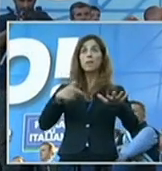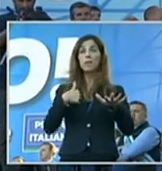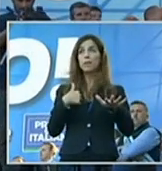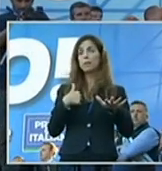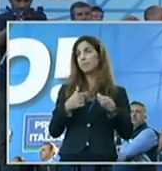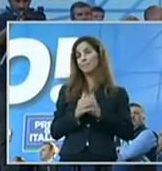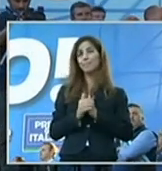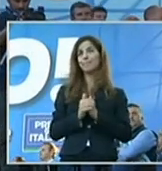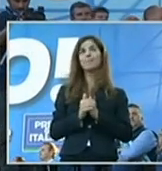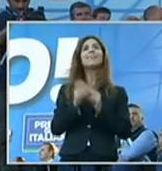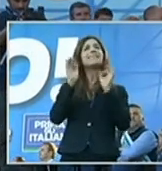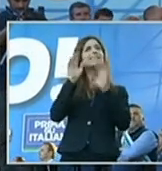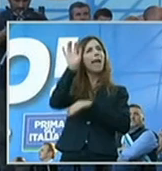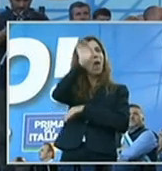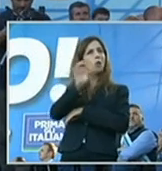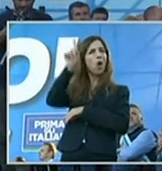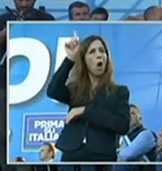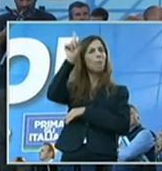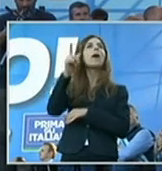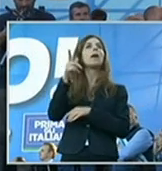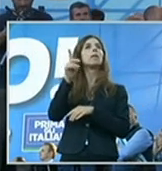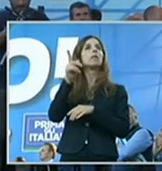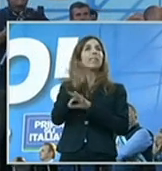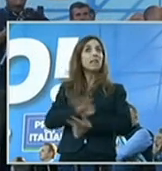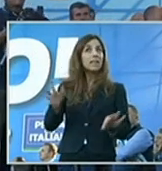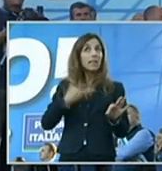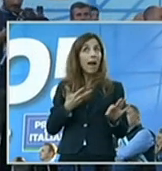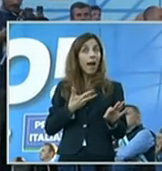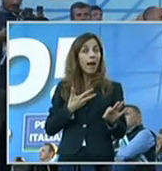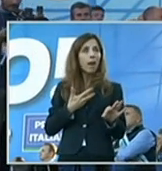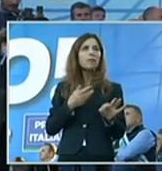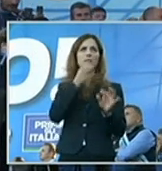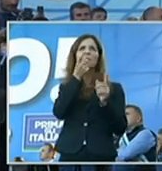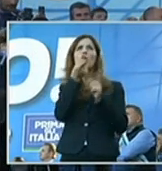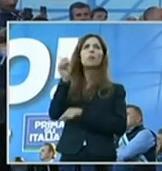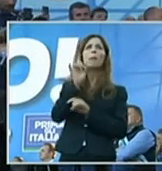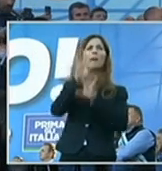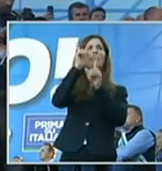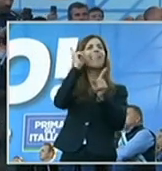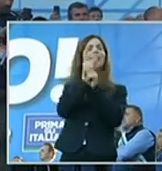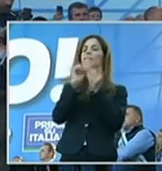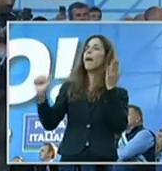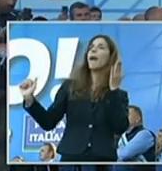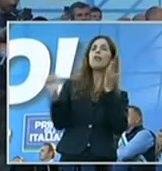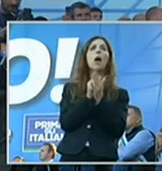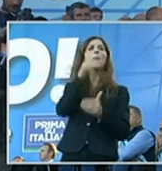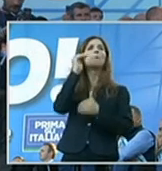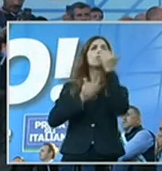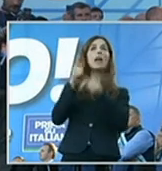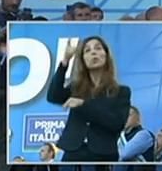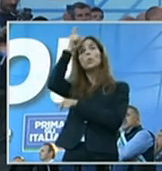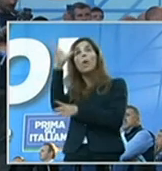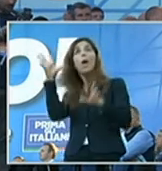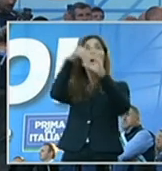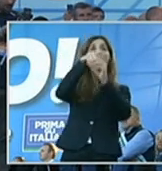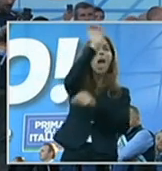E se l'Europa avesse dignità, domani mattina cancellerebbe il processo per l'adesione della Turchia all'Europa.